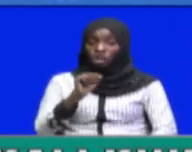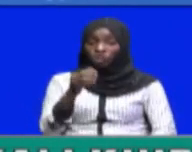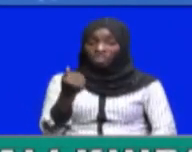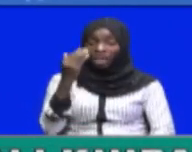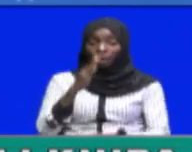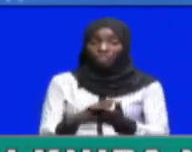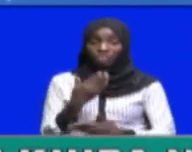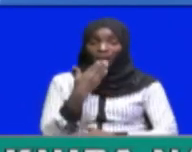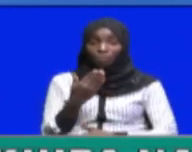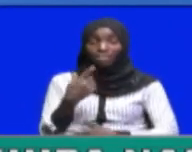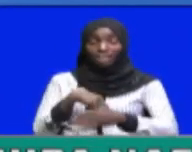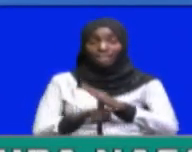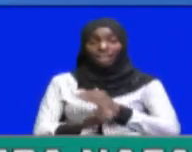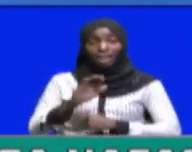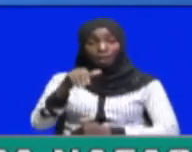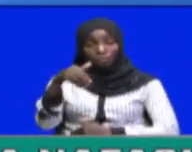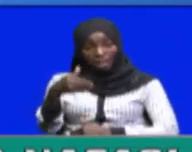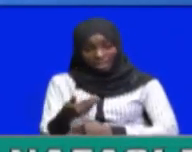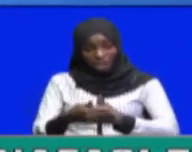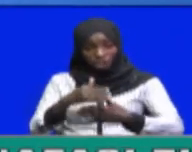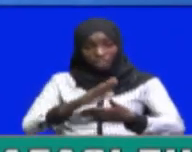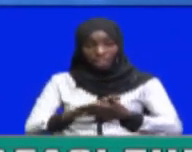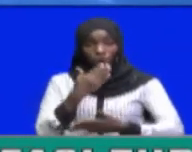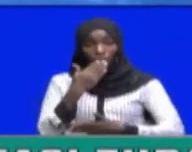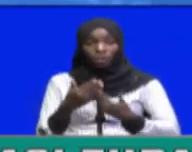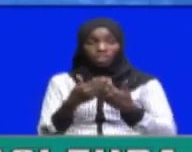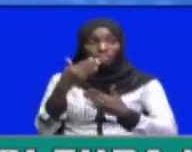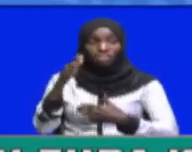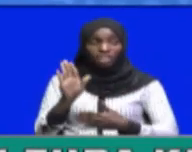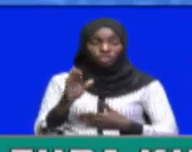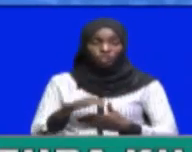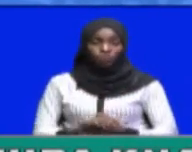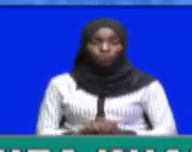kitaifa. Baada muda mfupi tutarejea kwa taarifa za kimataifa. Hii ni ZBC.